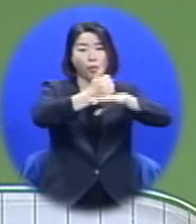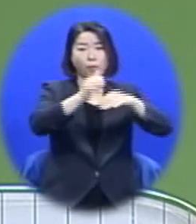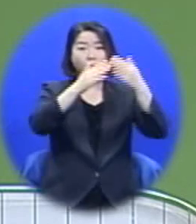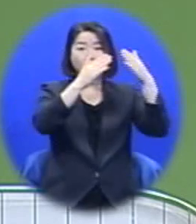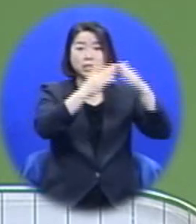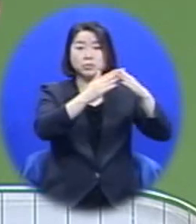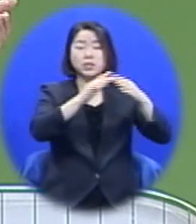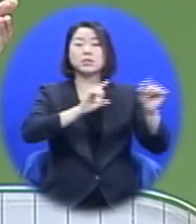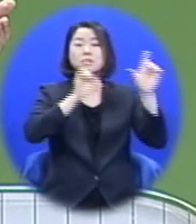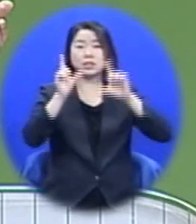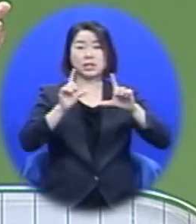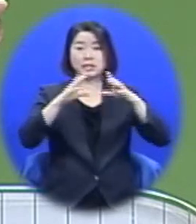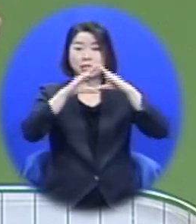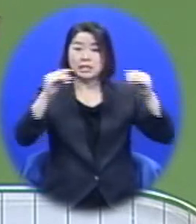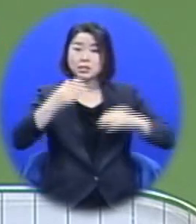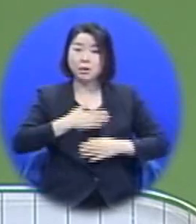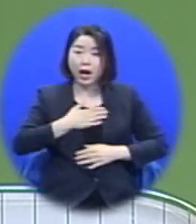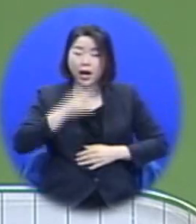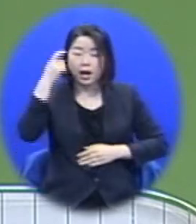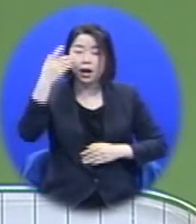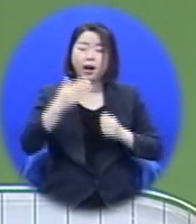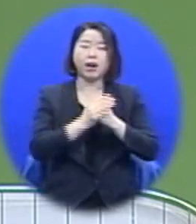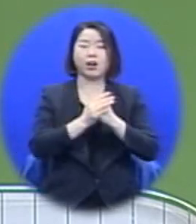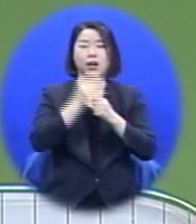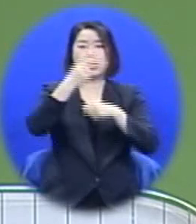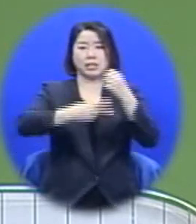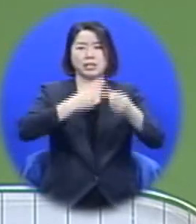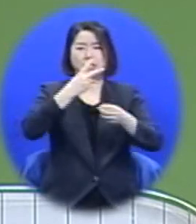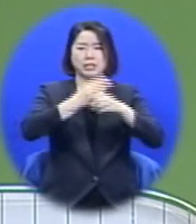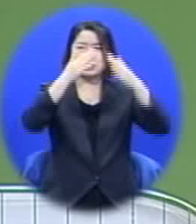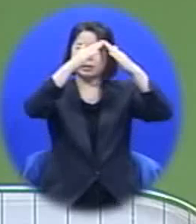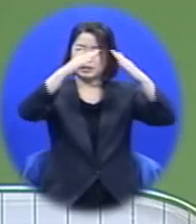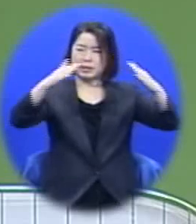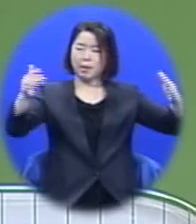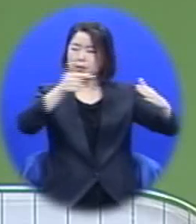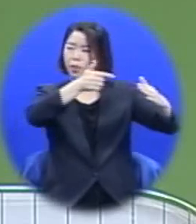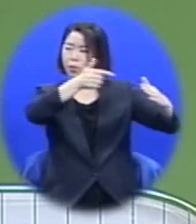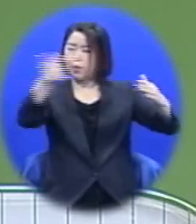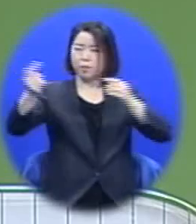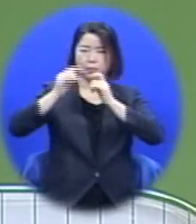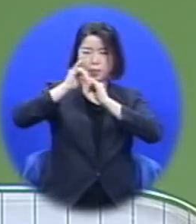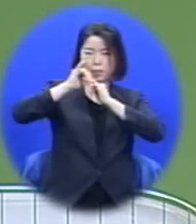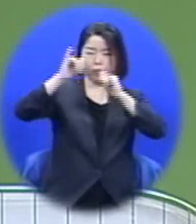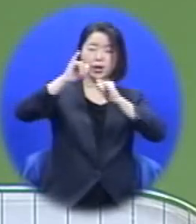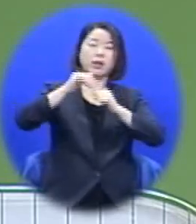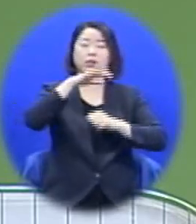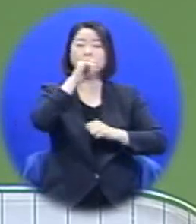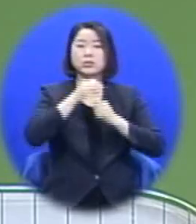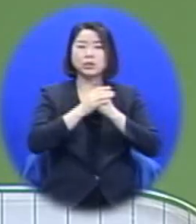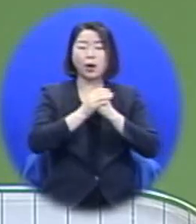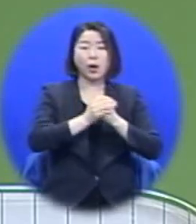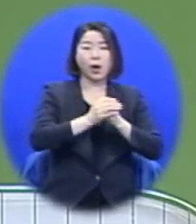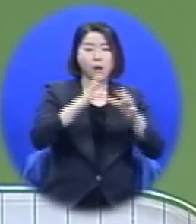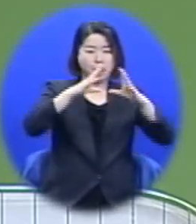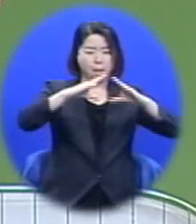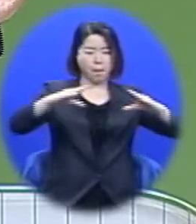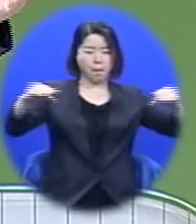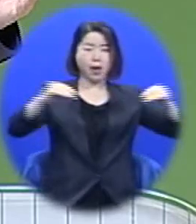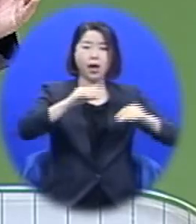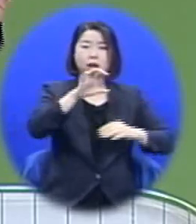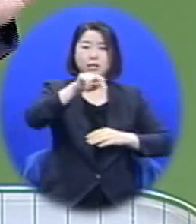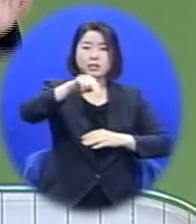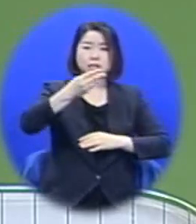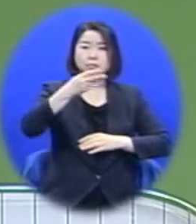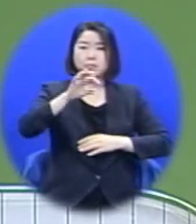이집트 여러분 다 아시잖아요 신정 이 얼마나 의리 우리하고 거창하지 피함 2 또 와 스핑크스 다 우리가 다